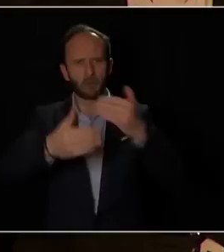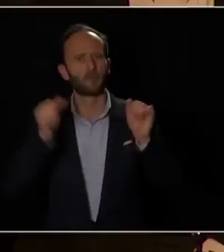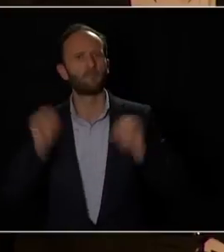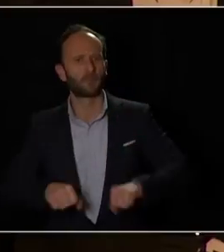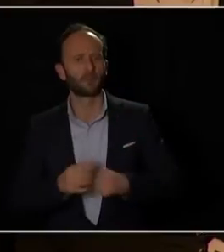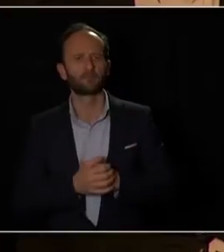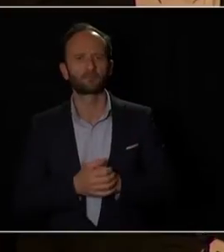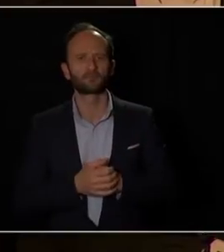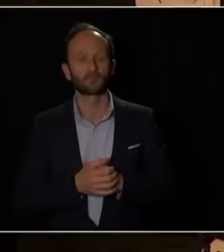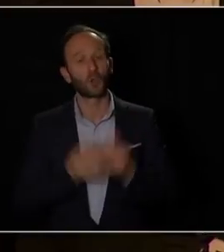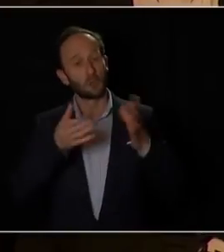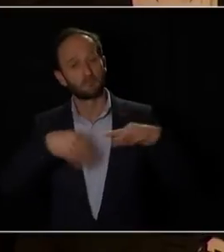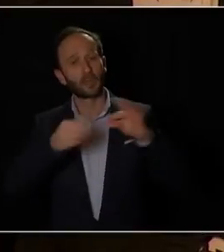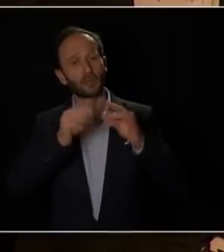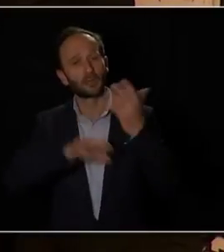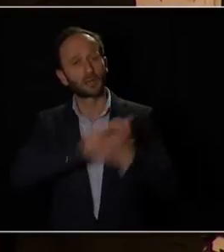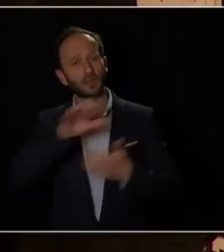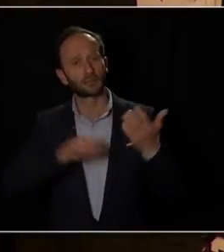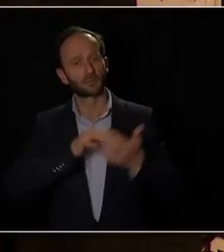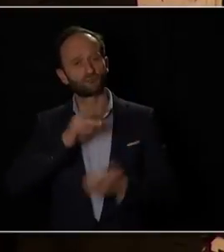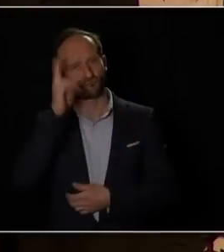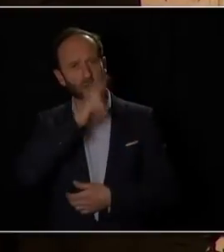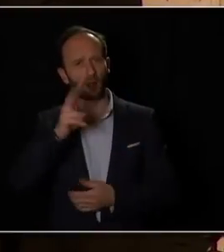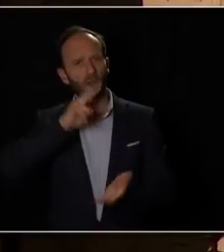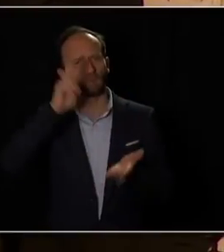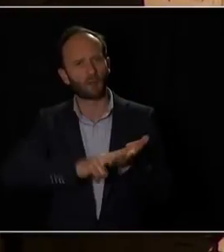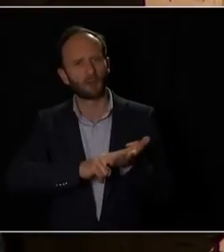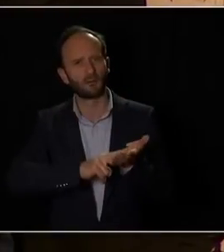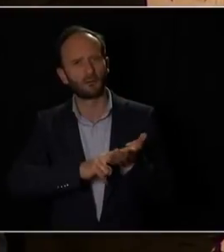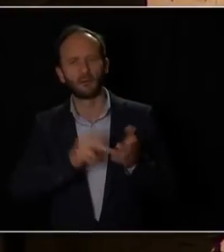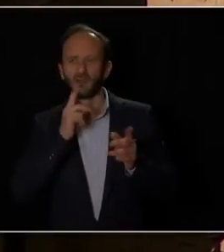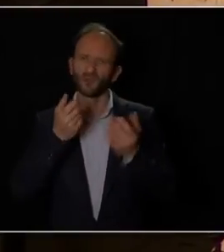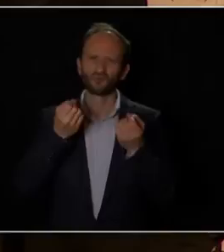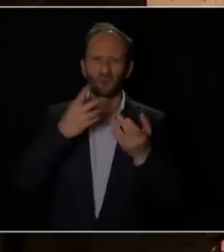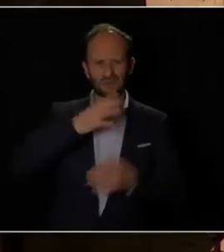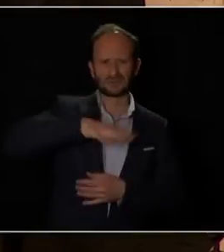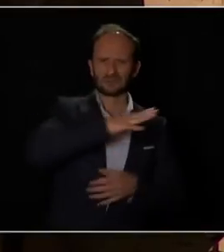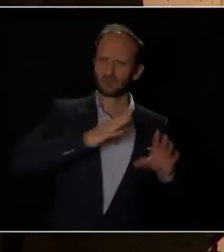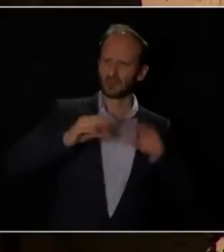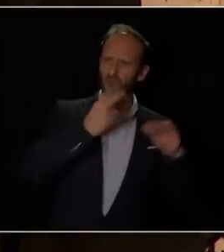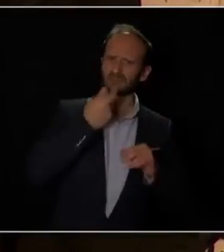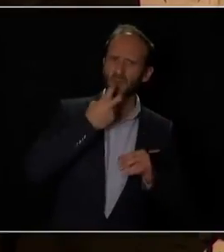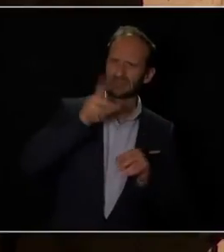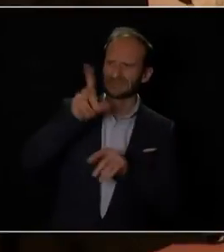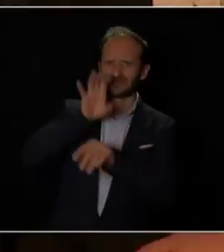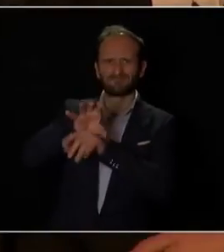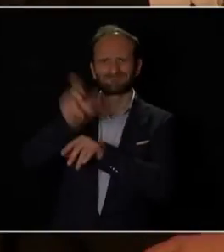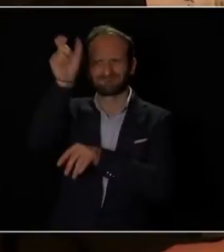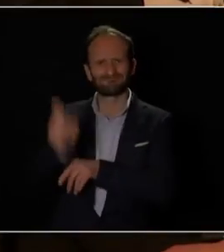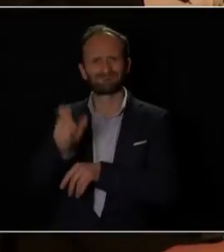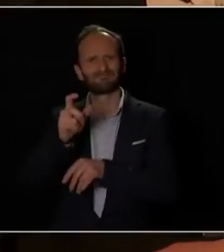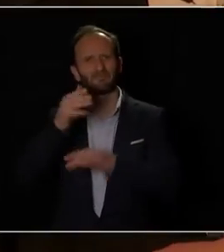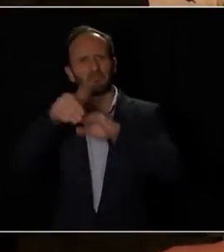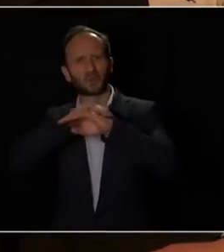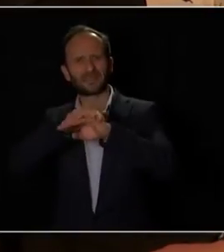crise générale, c'est vrai, des citoyens à l'égard du politique, du monde politique. C'est d'ailleurs un sondage